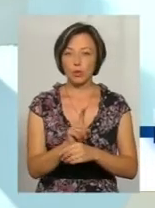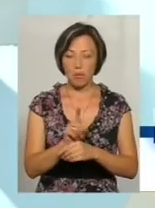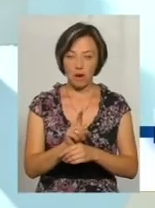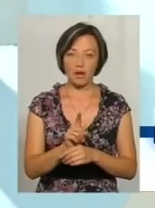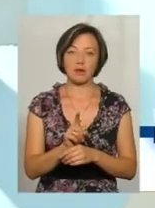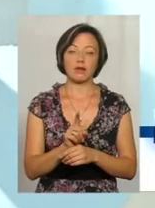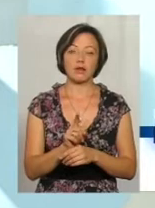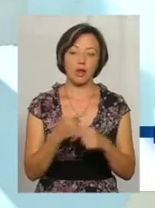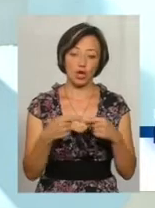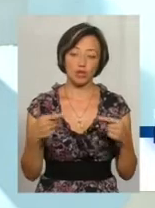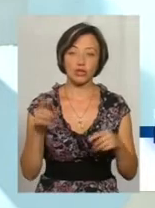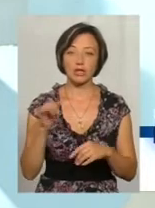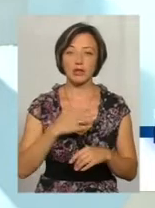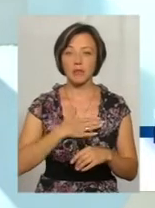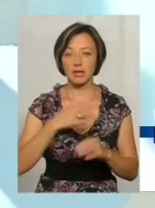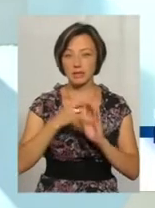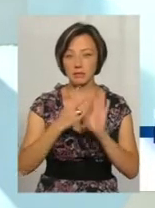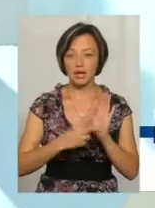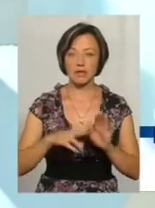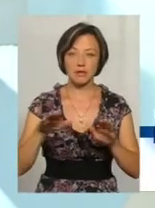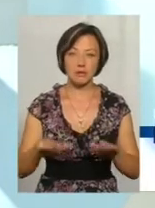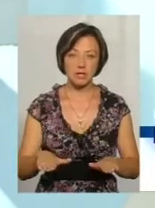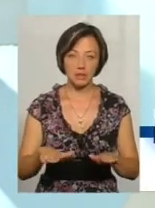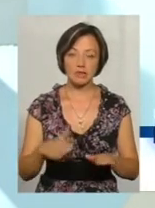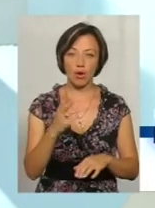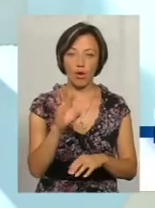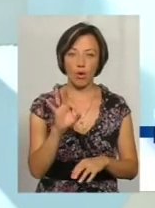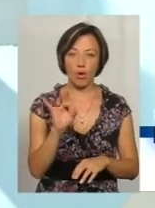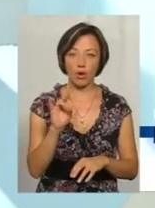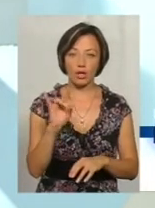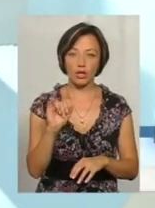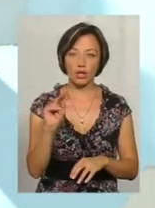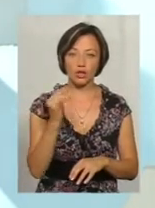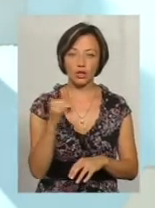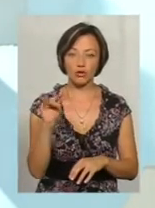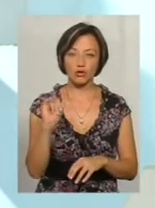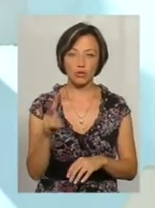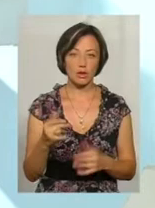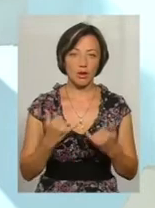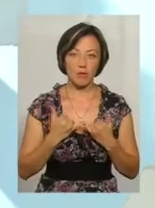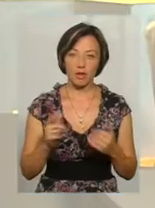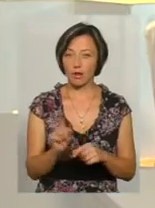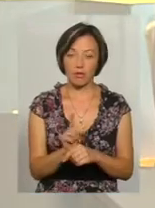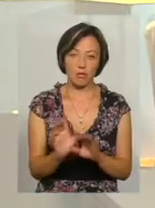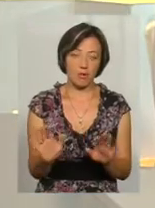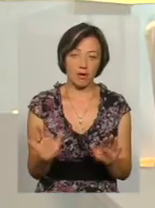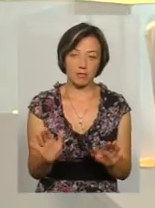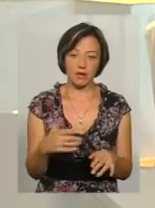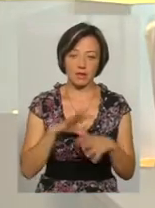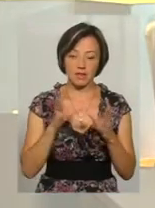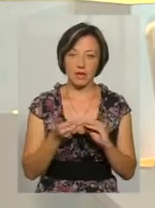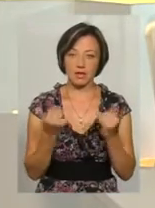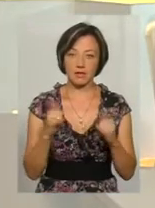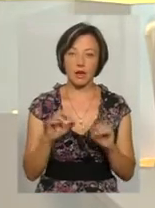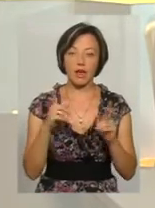І, як на мене, то 17-те місце пана Корнійчука для мене є абсолютно нормальним. Я взагалі дивуюся, як він